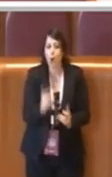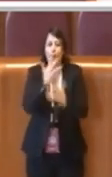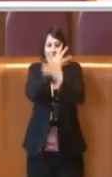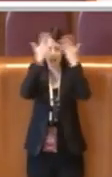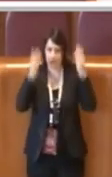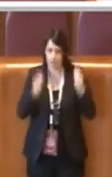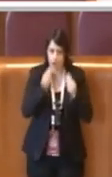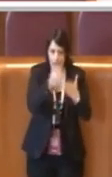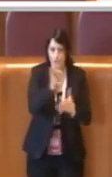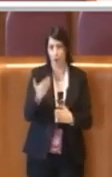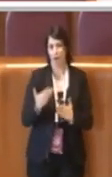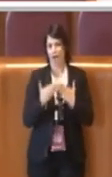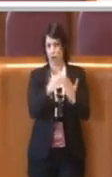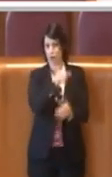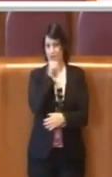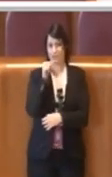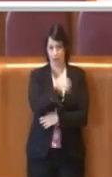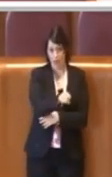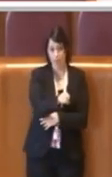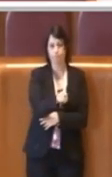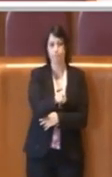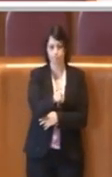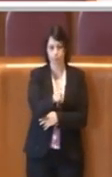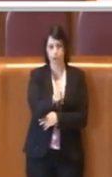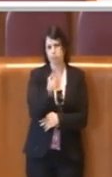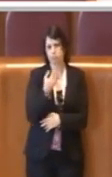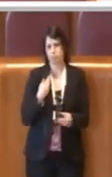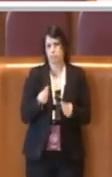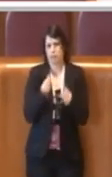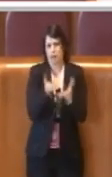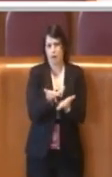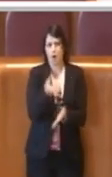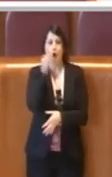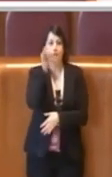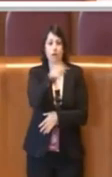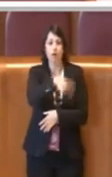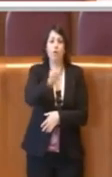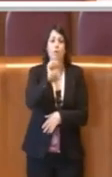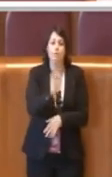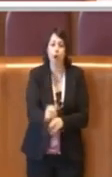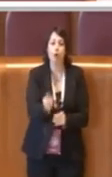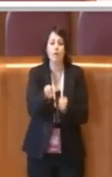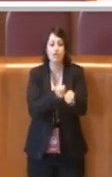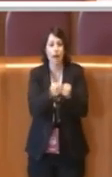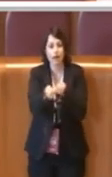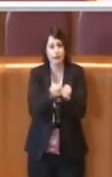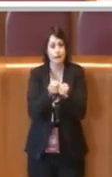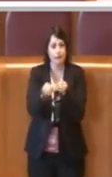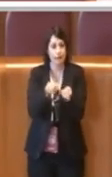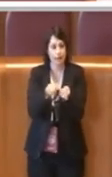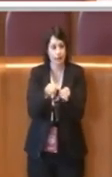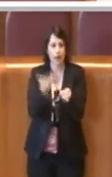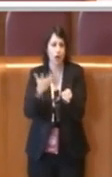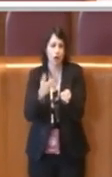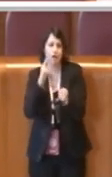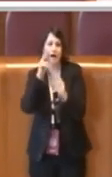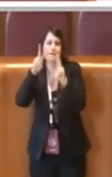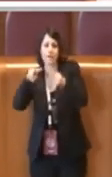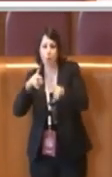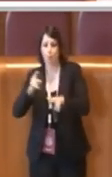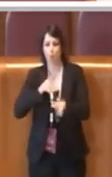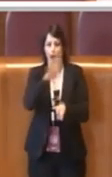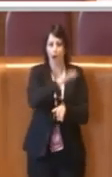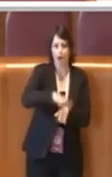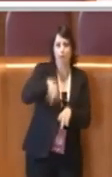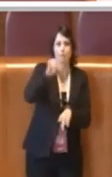aiuto per poter non solo gestire direttamente praticamente la vigilanza la guardiania la polizia